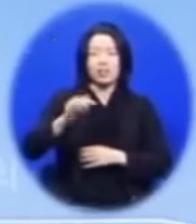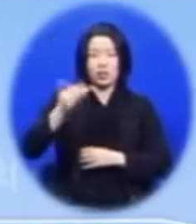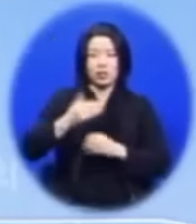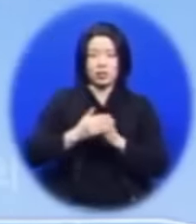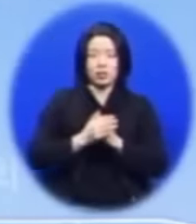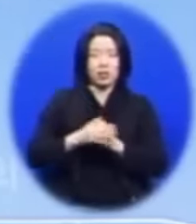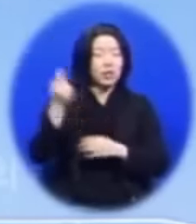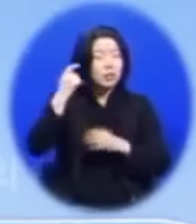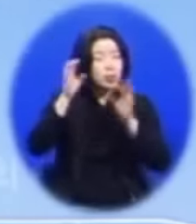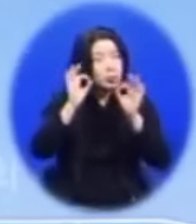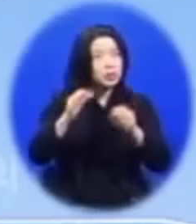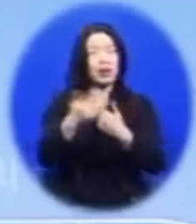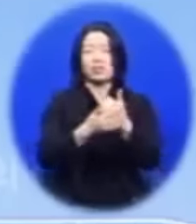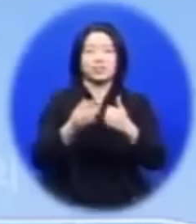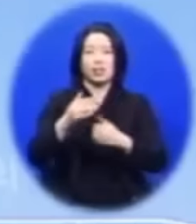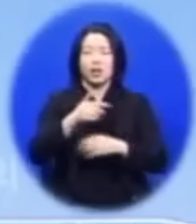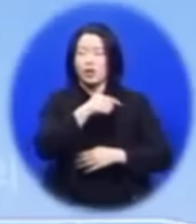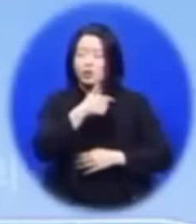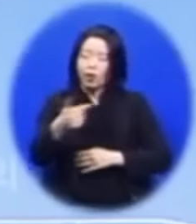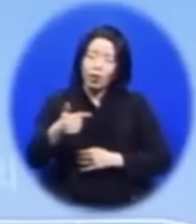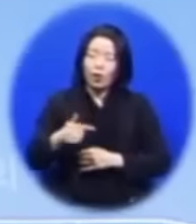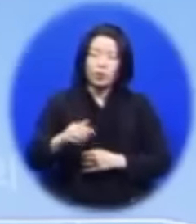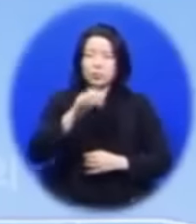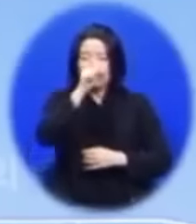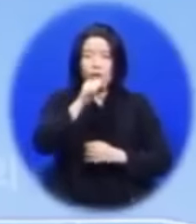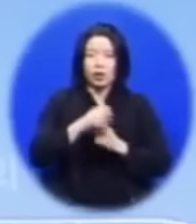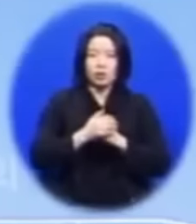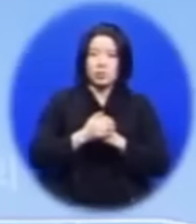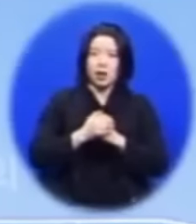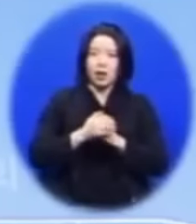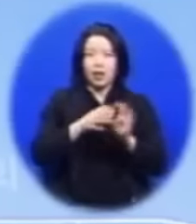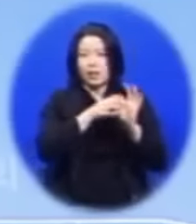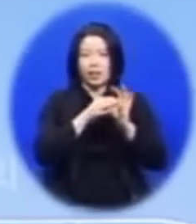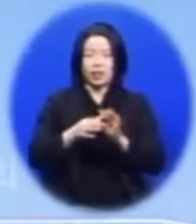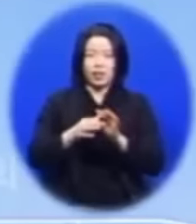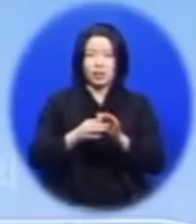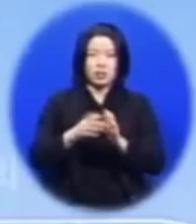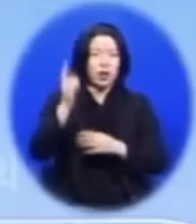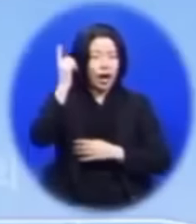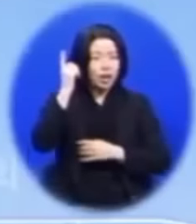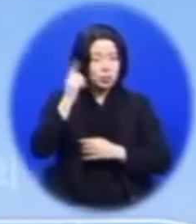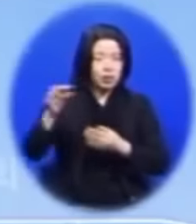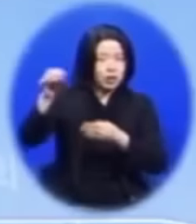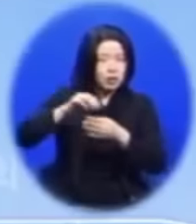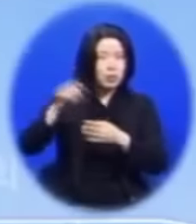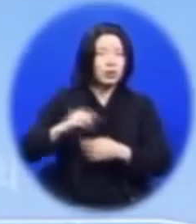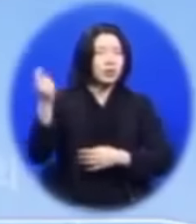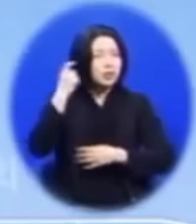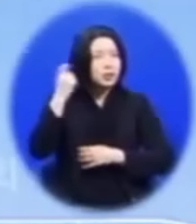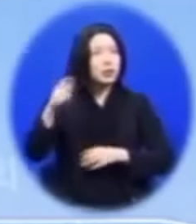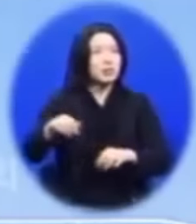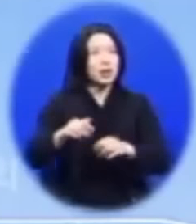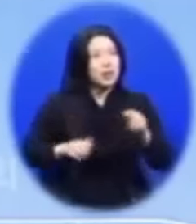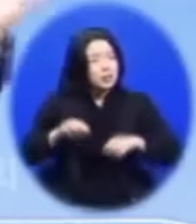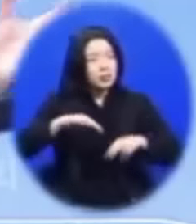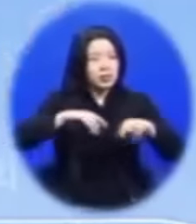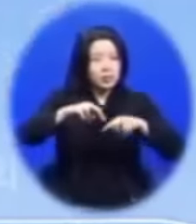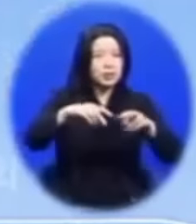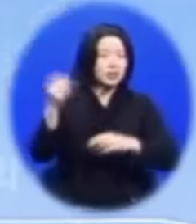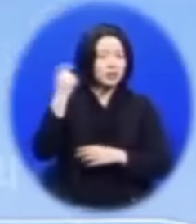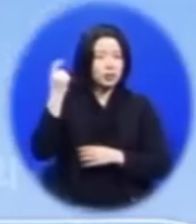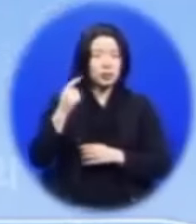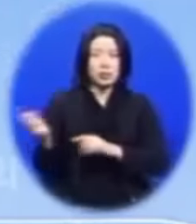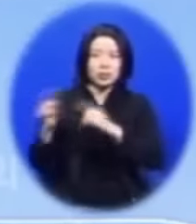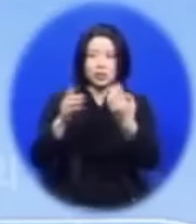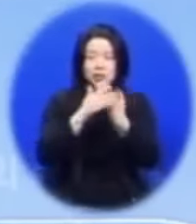은혜도 된다 그러고 너무 좋아한다 그러고 그래서 뭐 줄줄이 그냥 휴대폰에 담아놓고 듣고 다니면서 듣고 집회에 따라와서